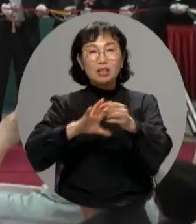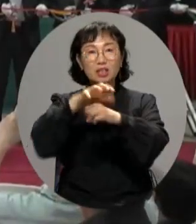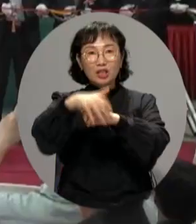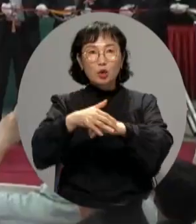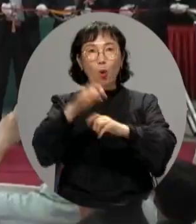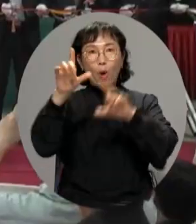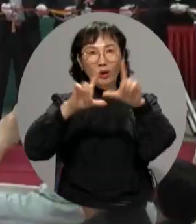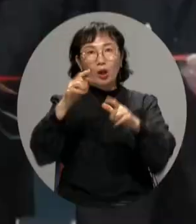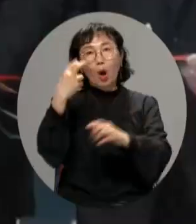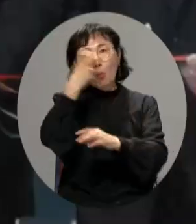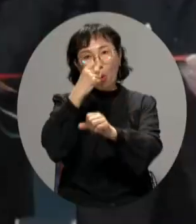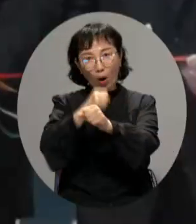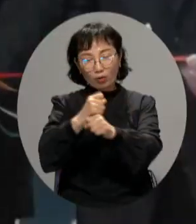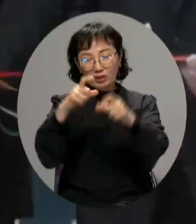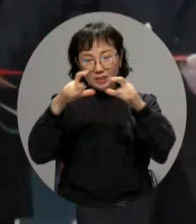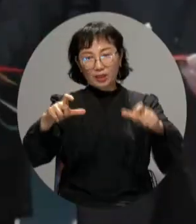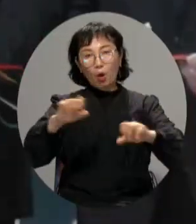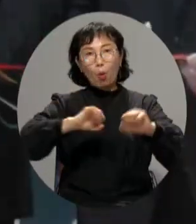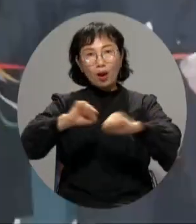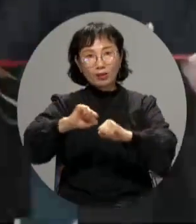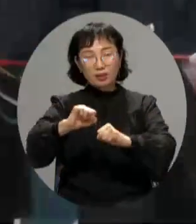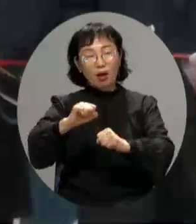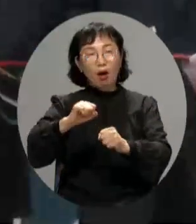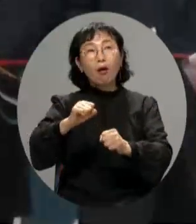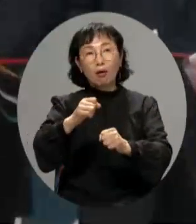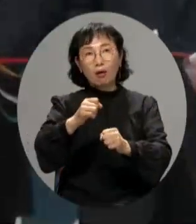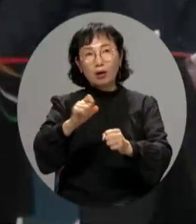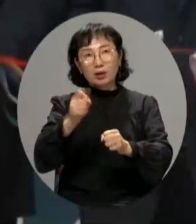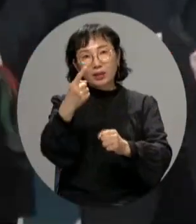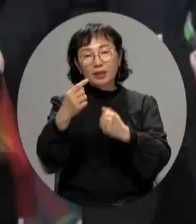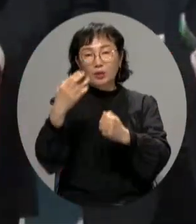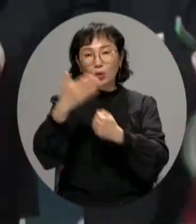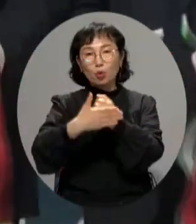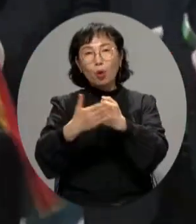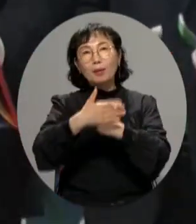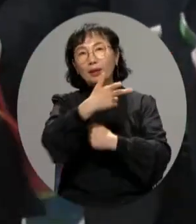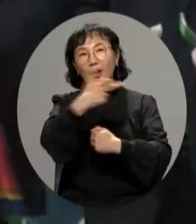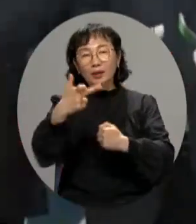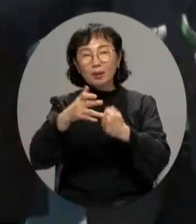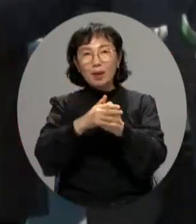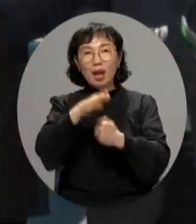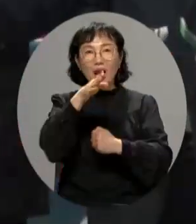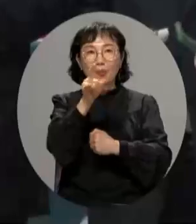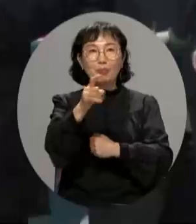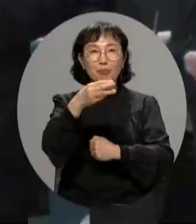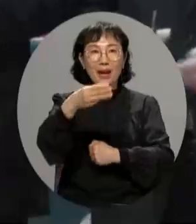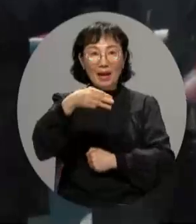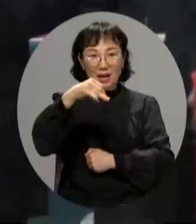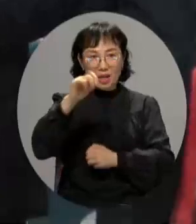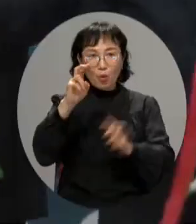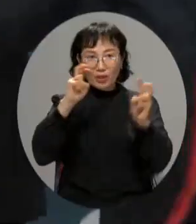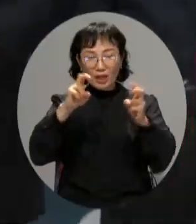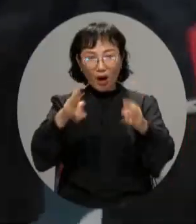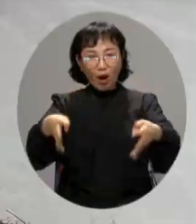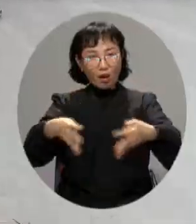보호하고 지역 산업 활성화도 꾀할 수 있다며 펠릿 업체와 투자 협약을 맺고 입주를